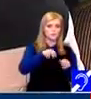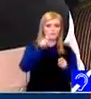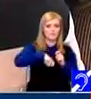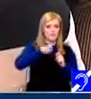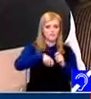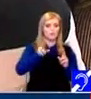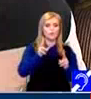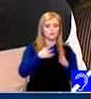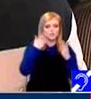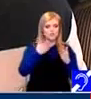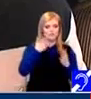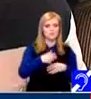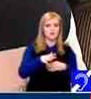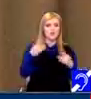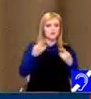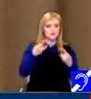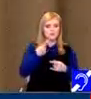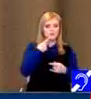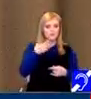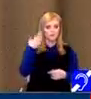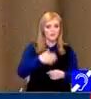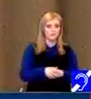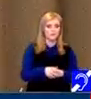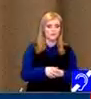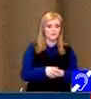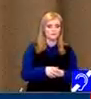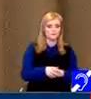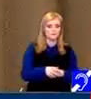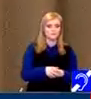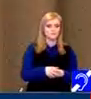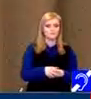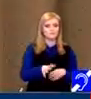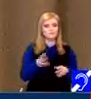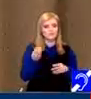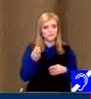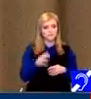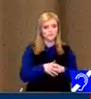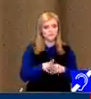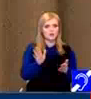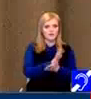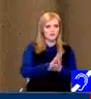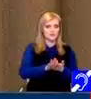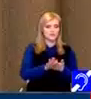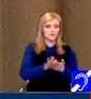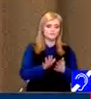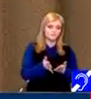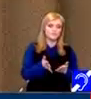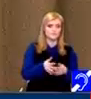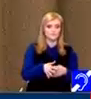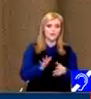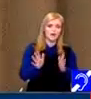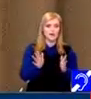conținut, un anumit volum de conținut de produs autohton zilnic de către radiodifuzori, și a doua, calitatea limbii române. Mă